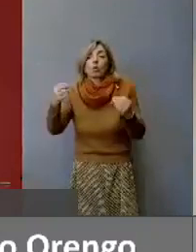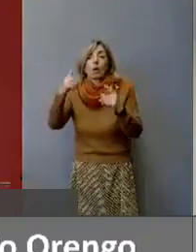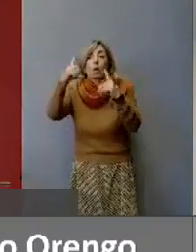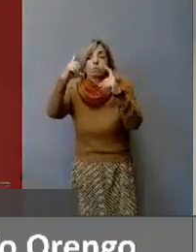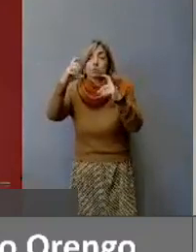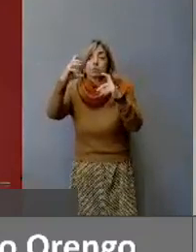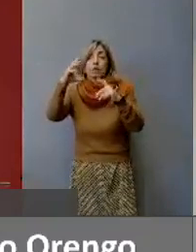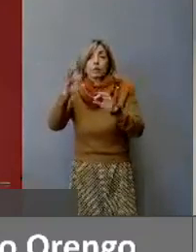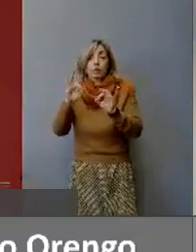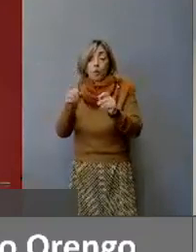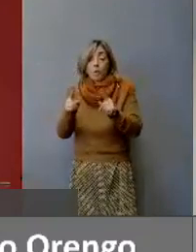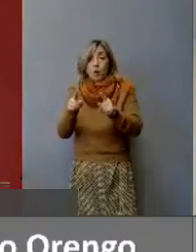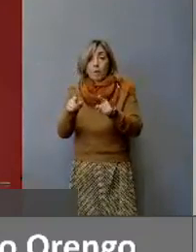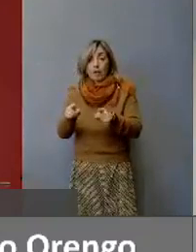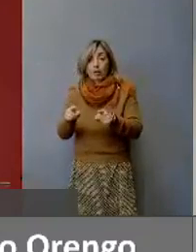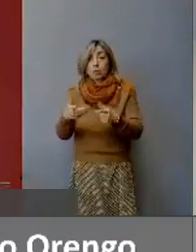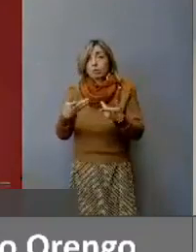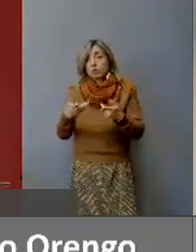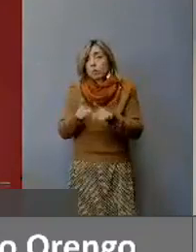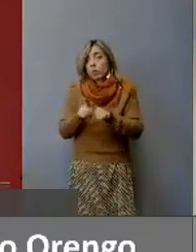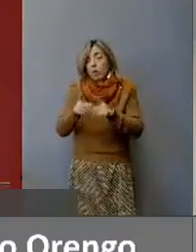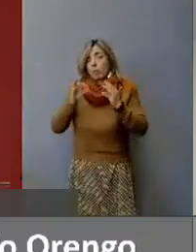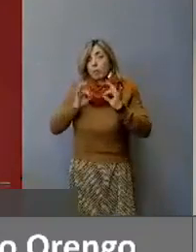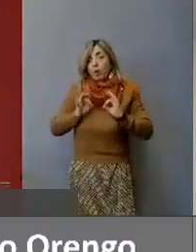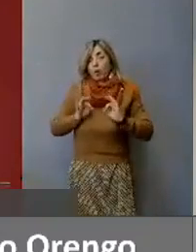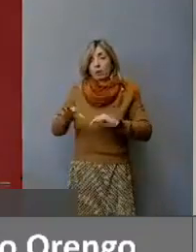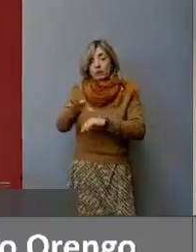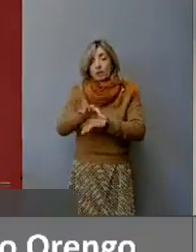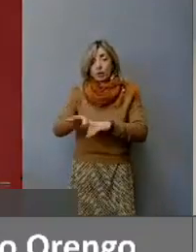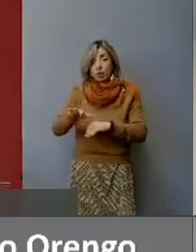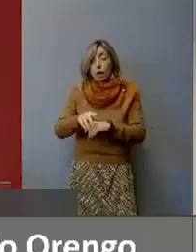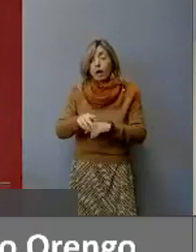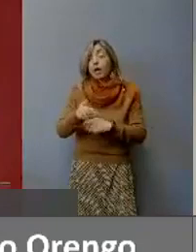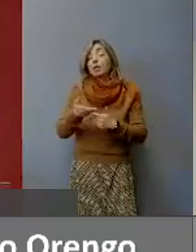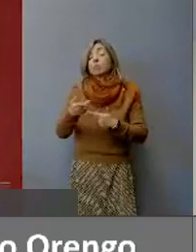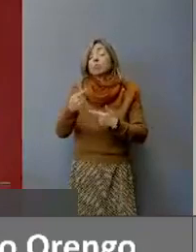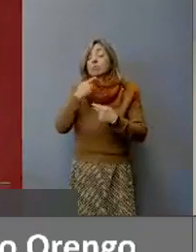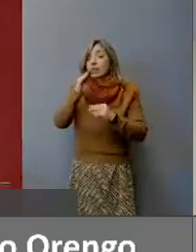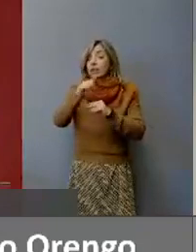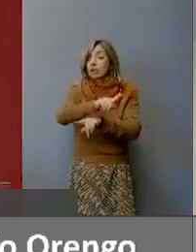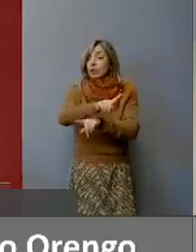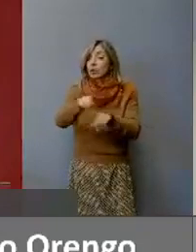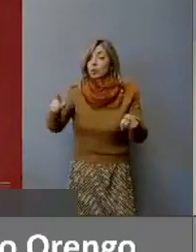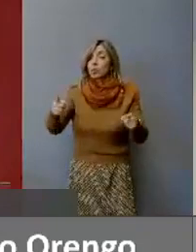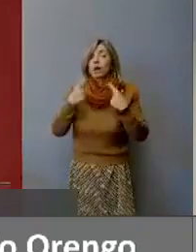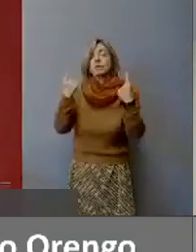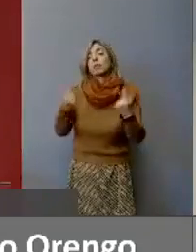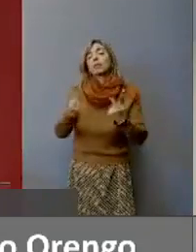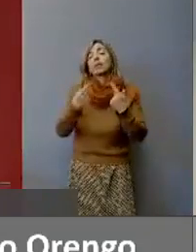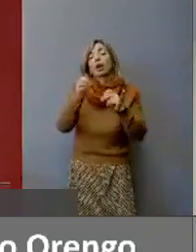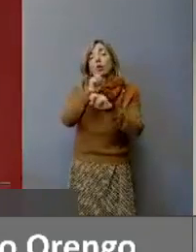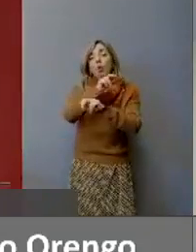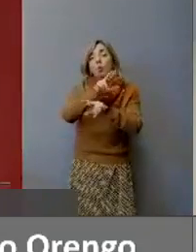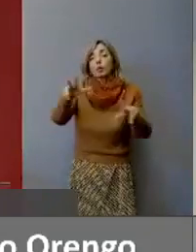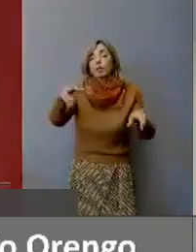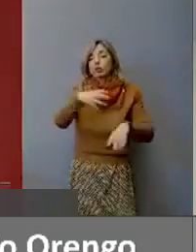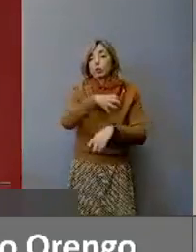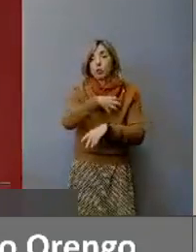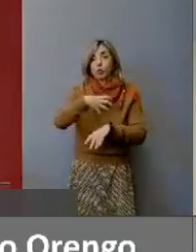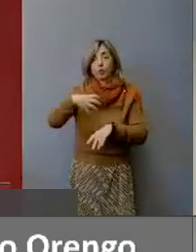locale quindi invito tutti ad attendere le comunicazioni ufficiali che propre annuncio delle daremo anche a step